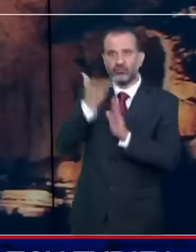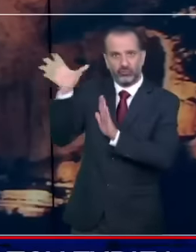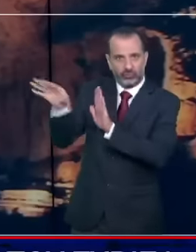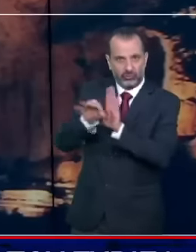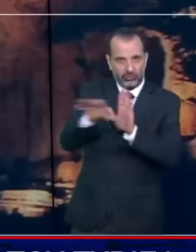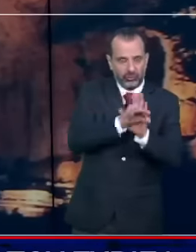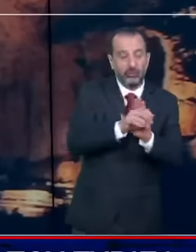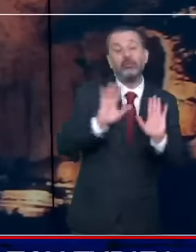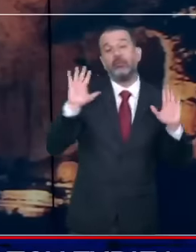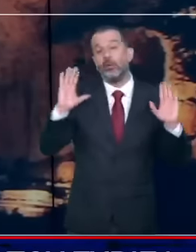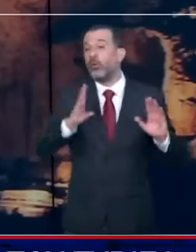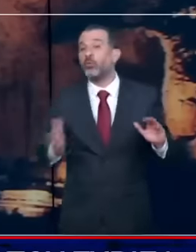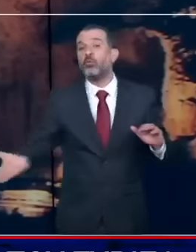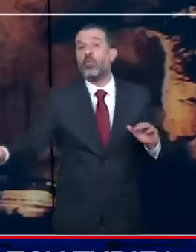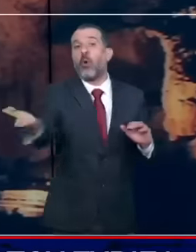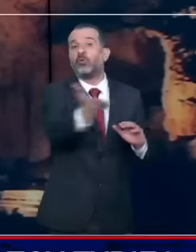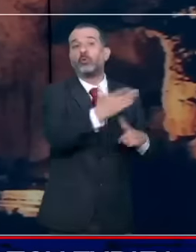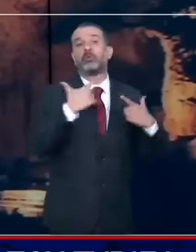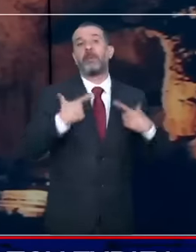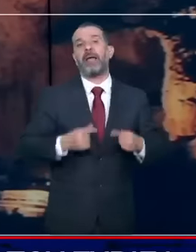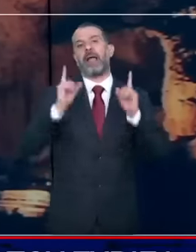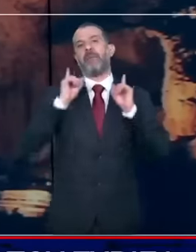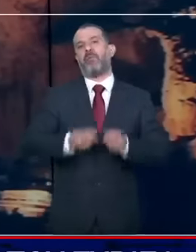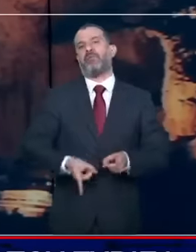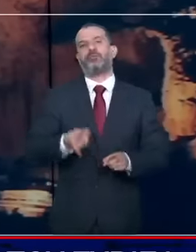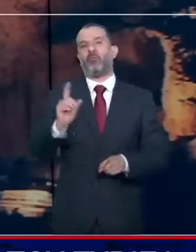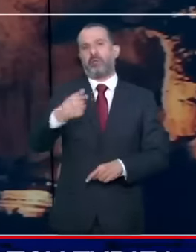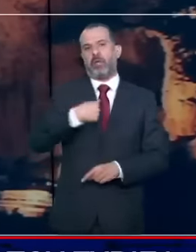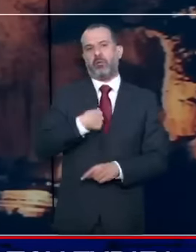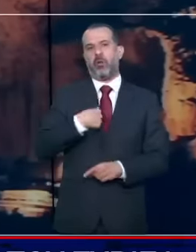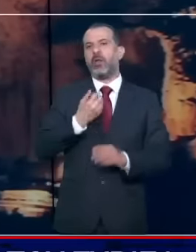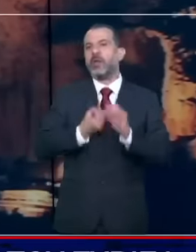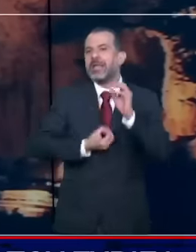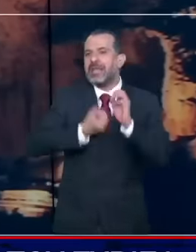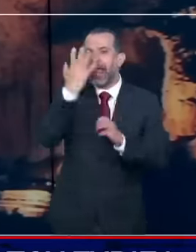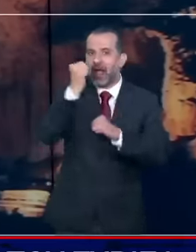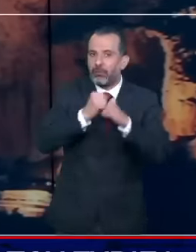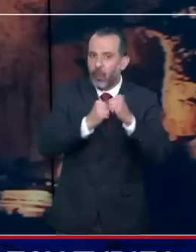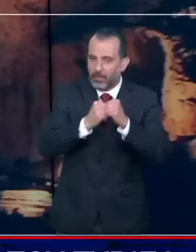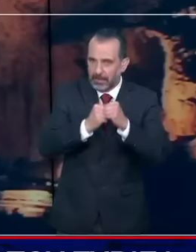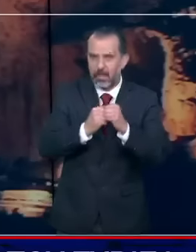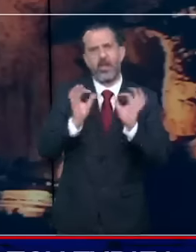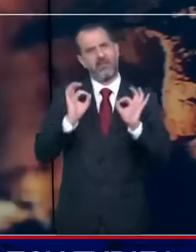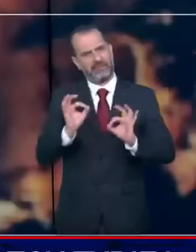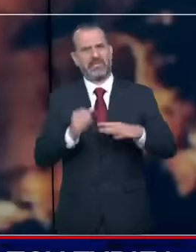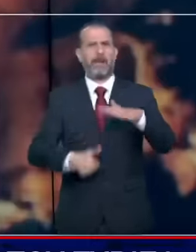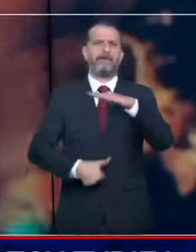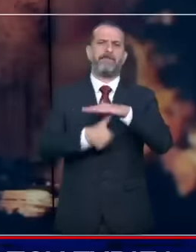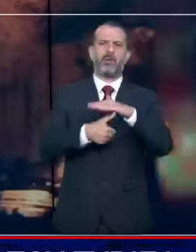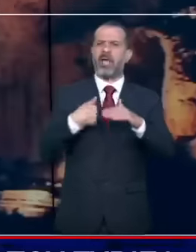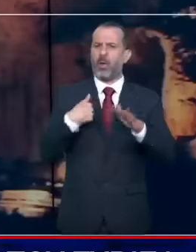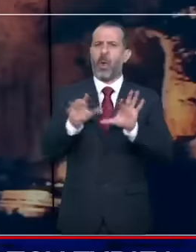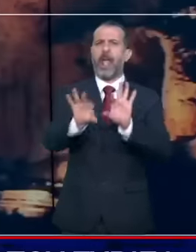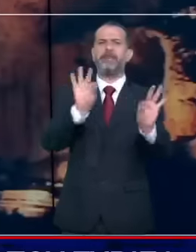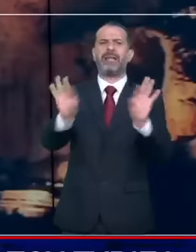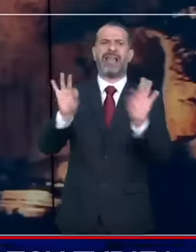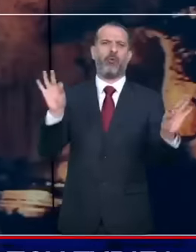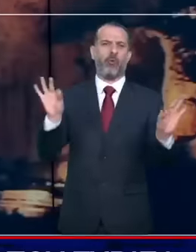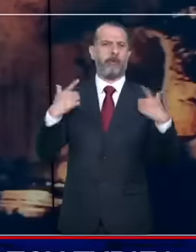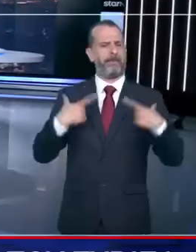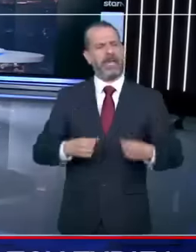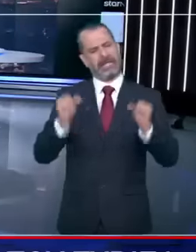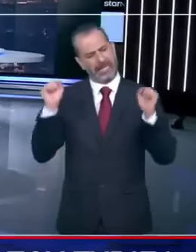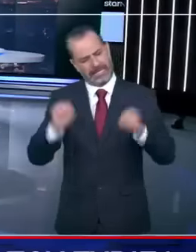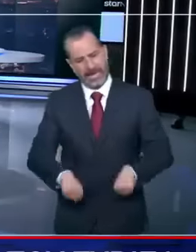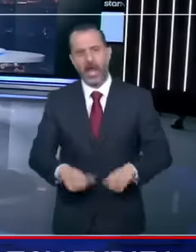αποφασίσει. Τα μέλη του κόμματος θα αποφασίσουν για τη νέα δομή του κόμματος. Προφανώς ο πρόεδρος θα επιλέξει και στελέχη, αλλά συγχρόνως